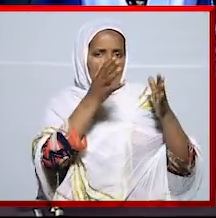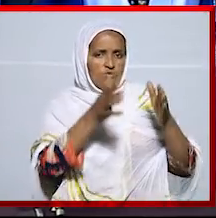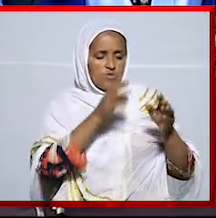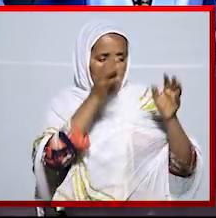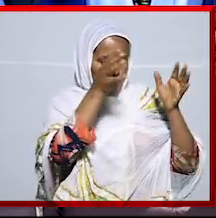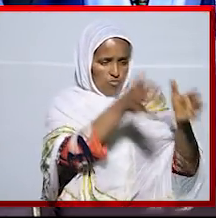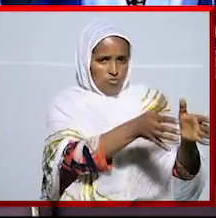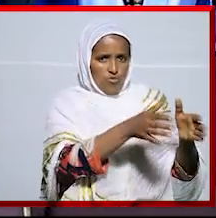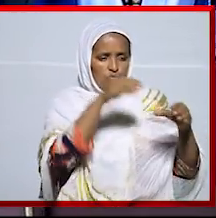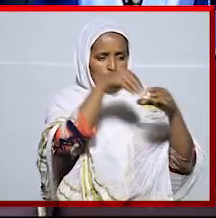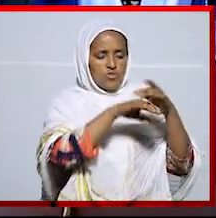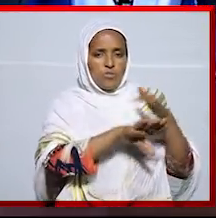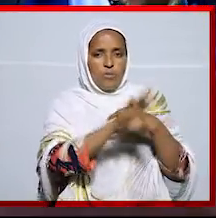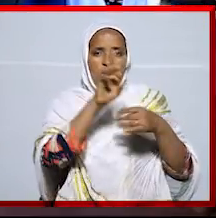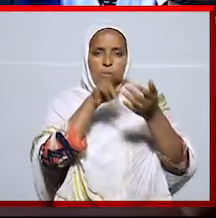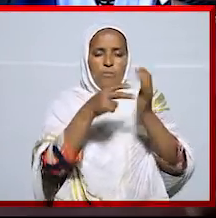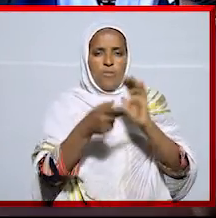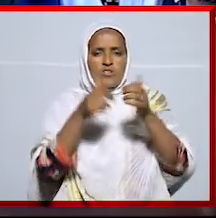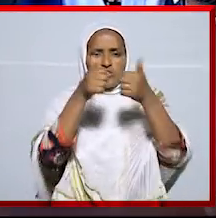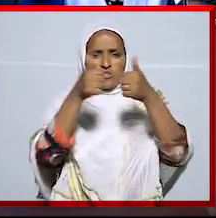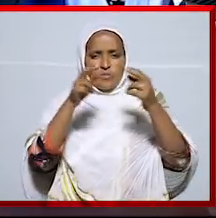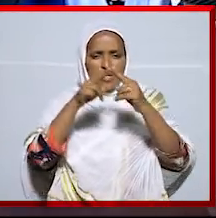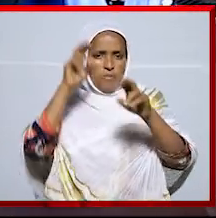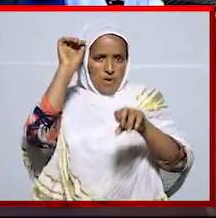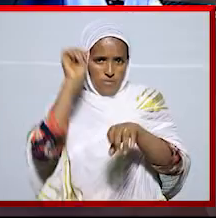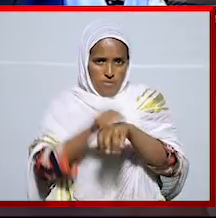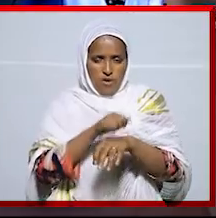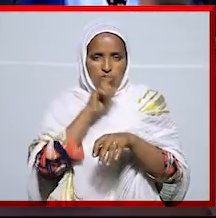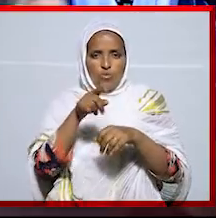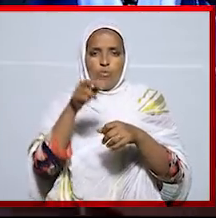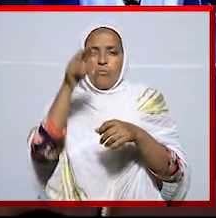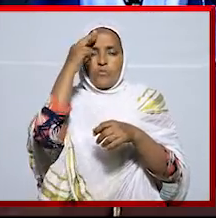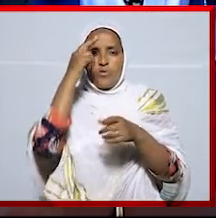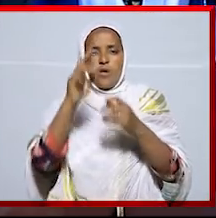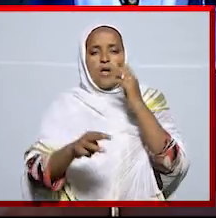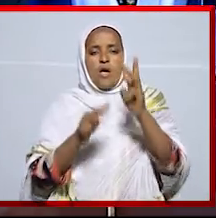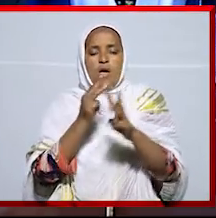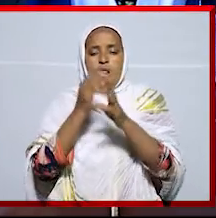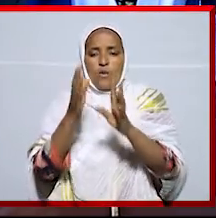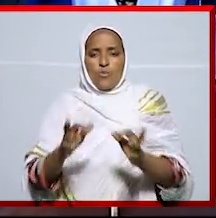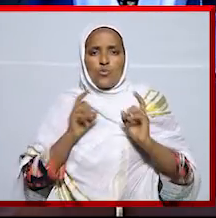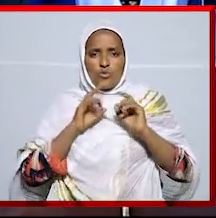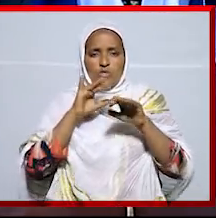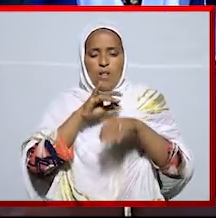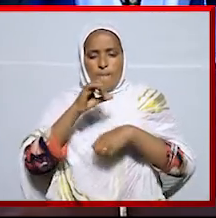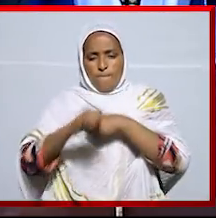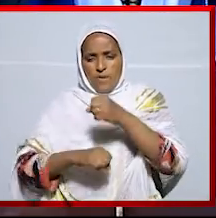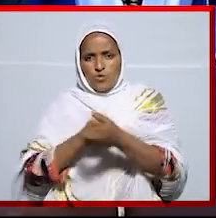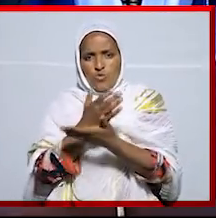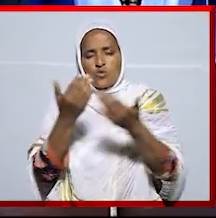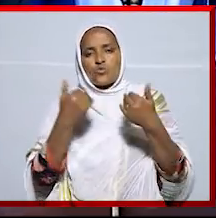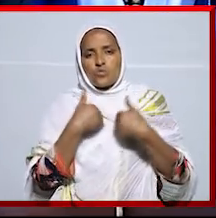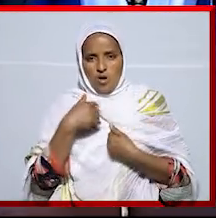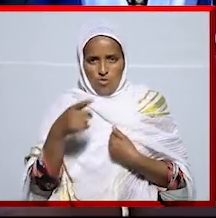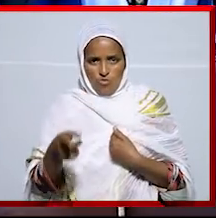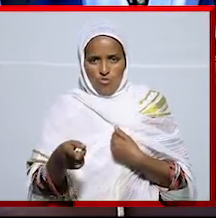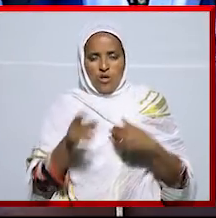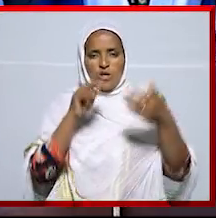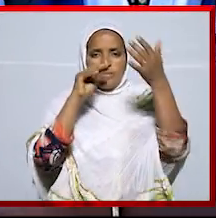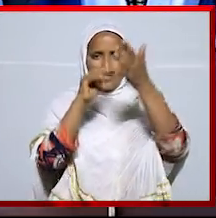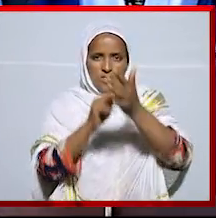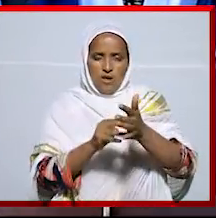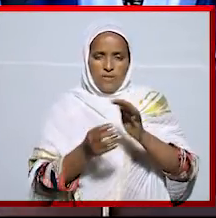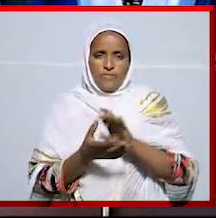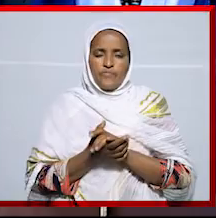ምናምን የሚያስተዋውቁ ከሆነ ለጭፈራ ቤቶችና ለእንደዚህ አይነት ነገሮች ቅርብ ከሆንኩኝ ወደዛ መዝናለሁ። ካልሆንኩ ደግሞ ሌላ ነገር